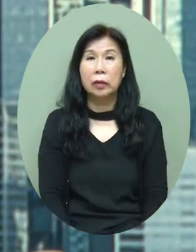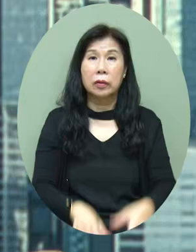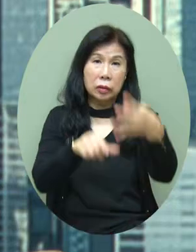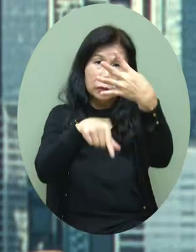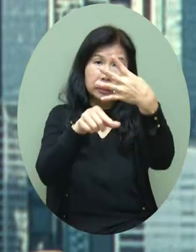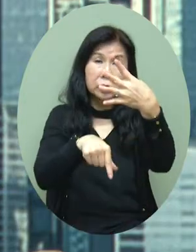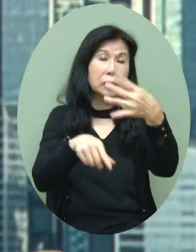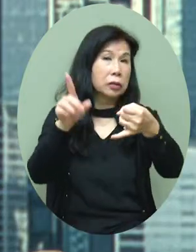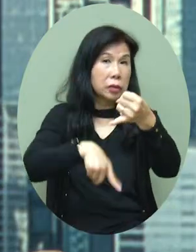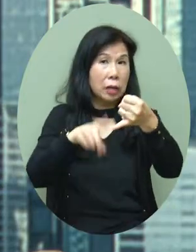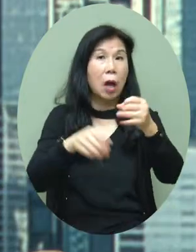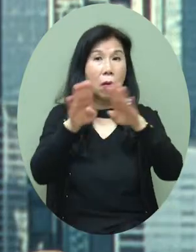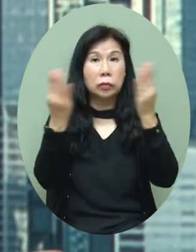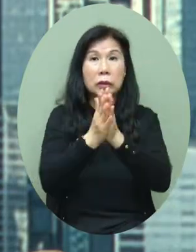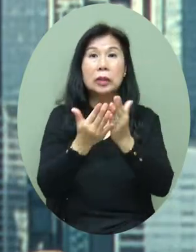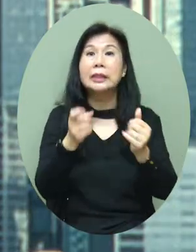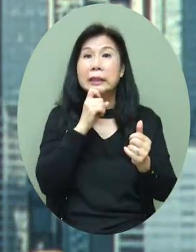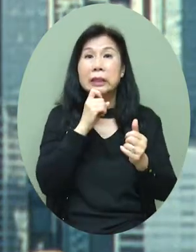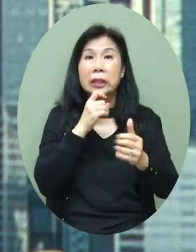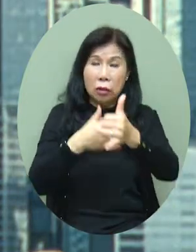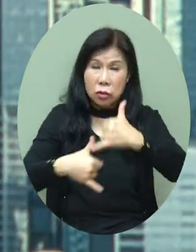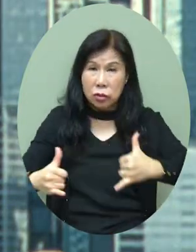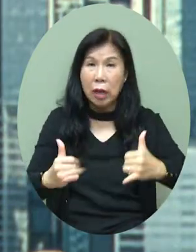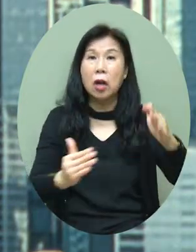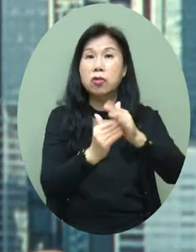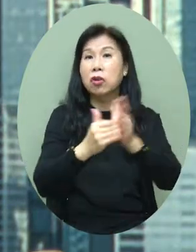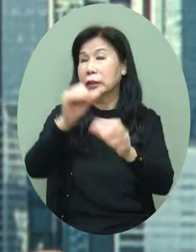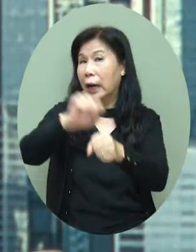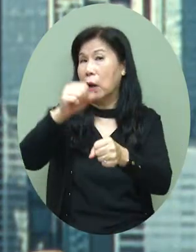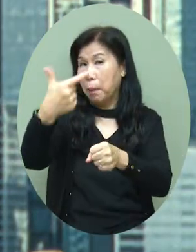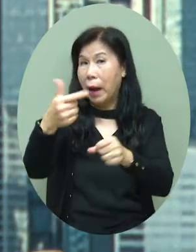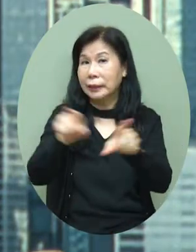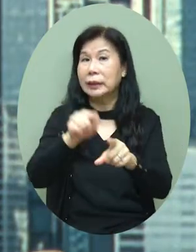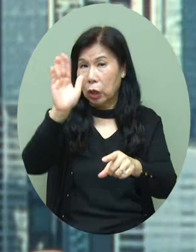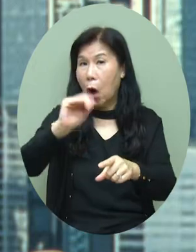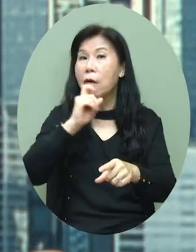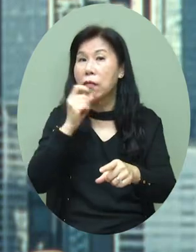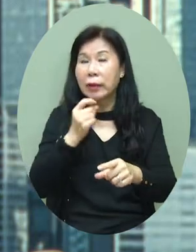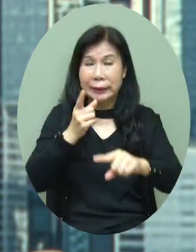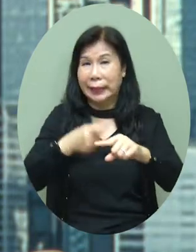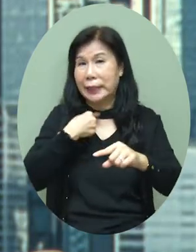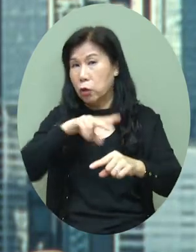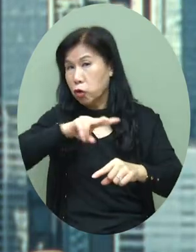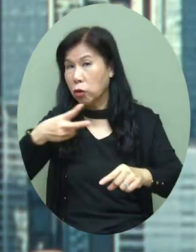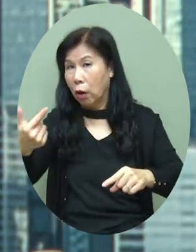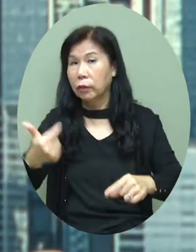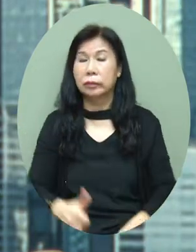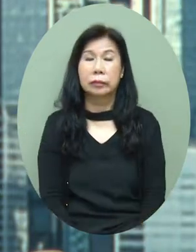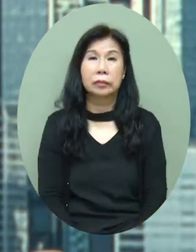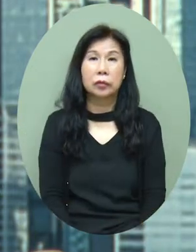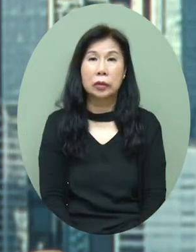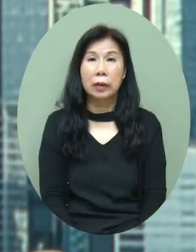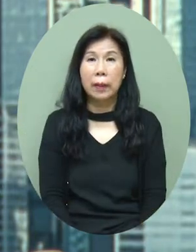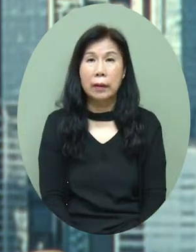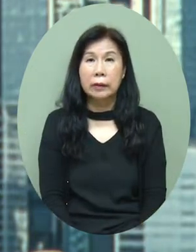月底開始咧放鬆咗社交距離措施之後咧，的確係有一個改善嘅。我哋